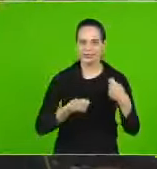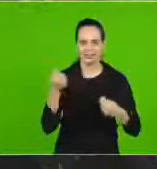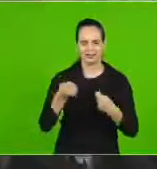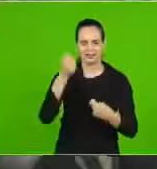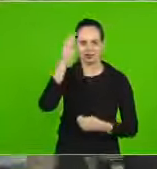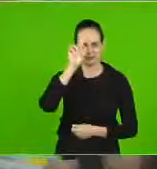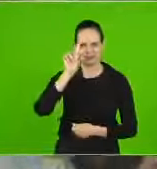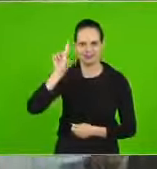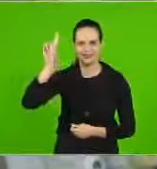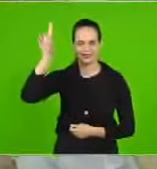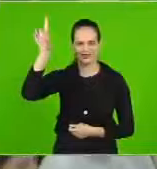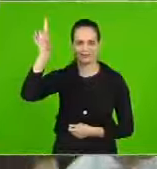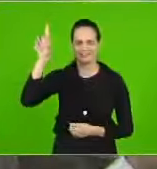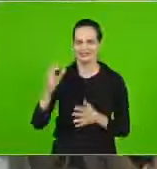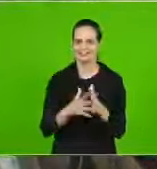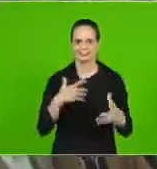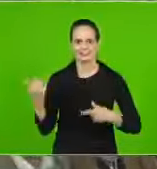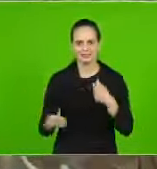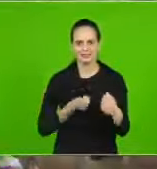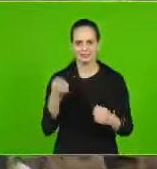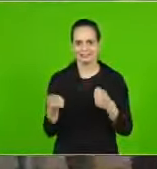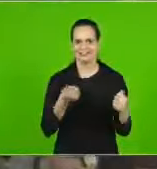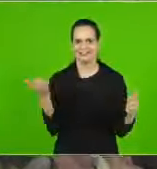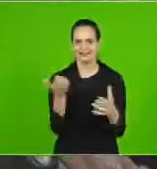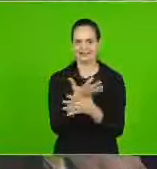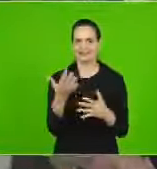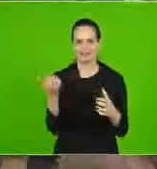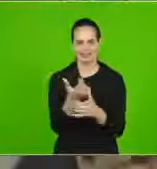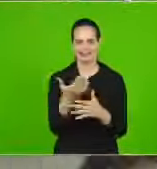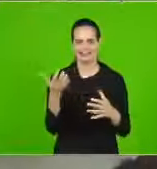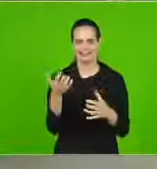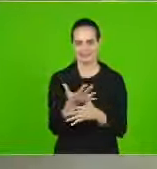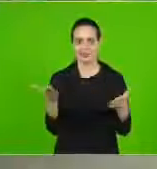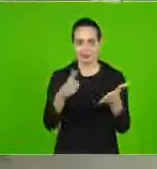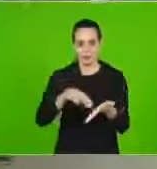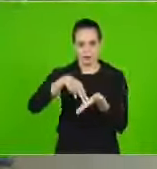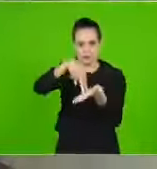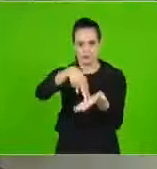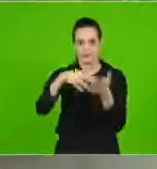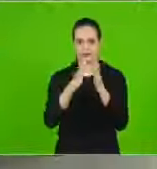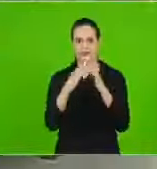Аминь. Слава Господу. Ассану Ему. Церковь, встаньте на свои ноги.